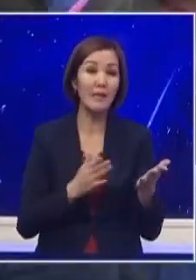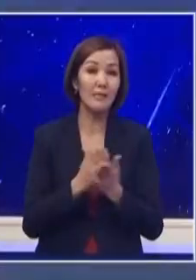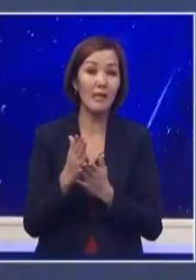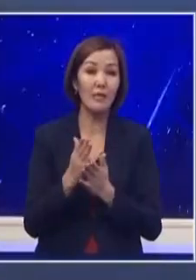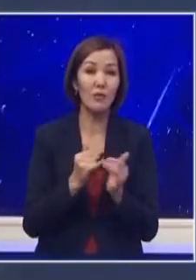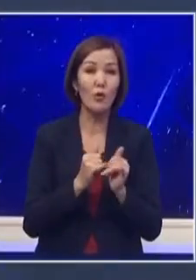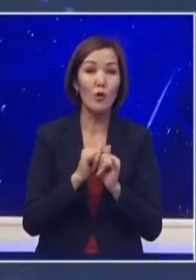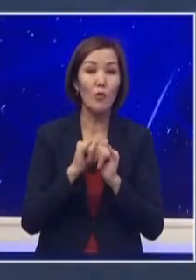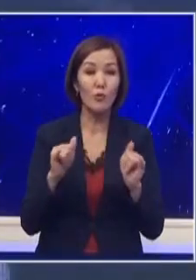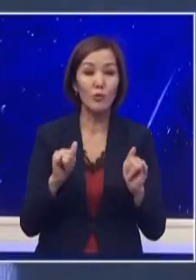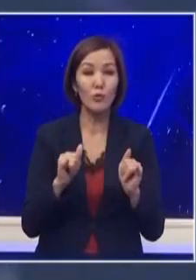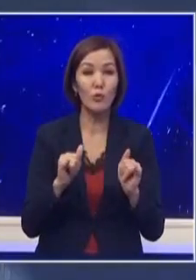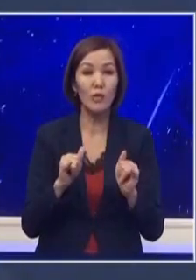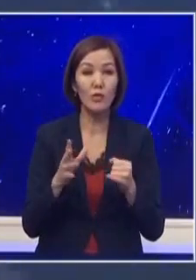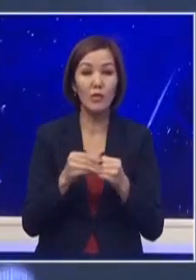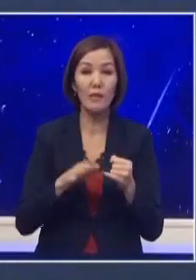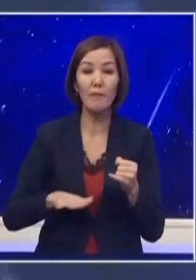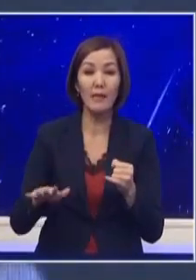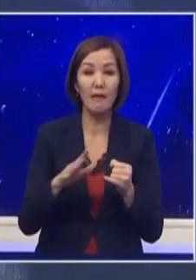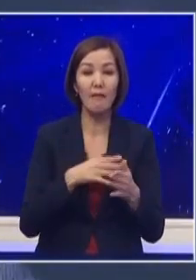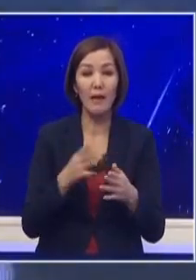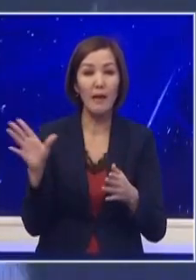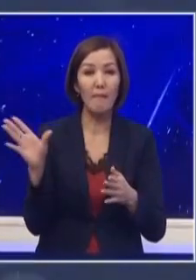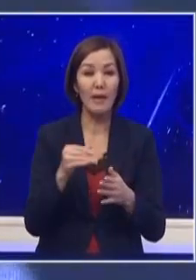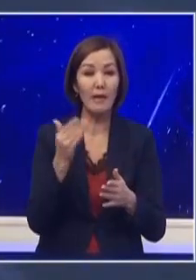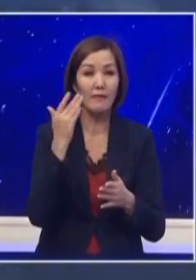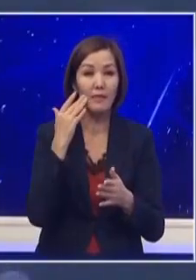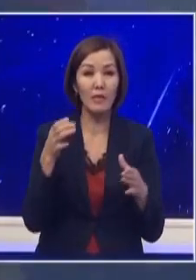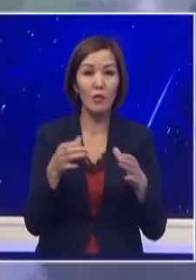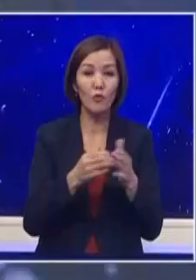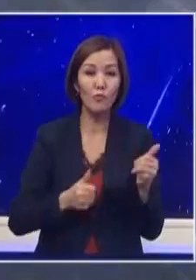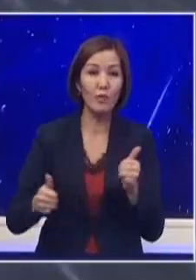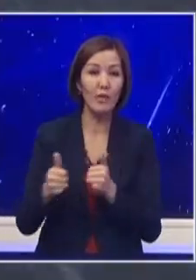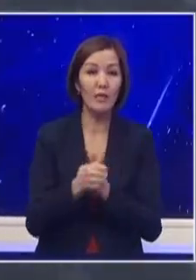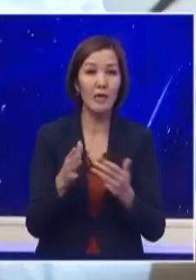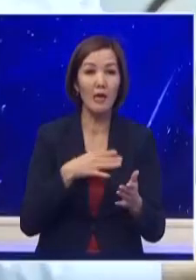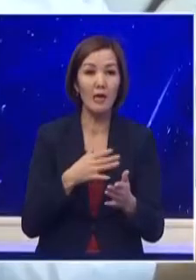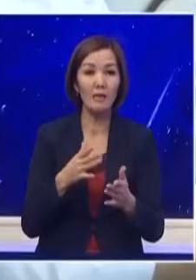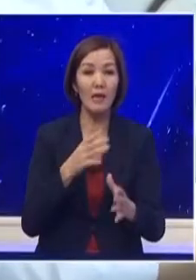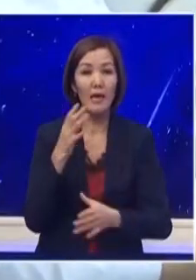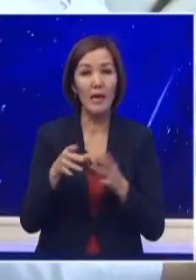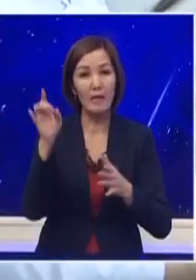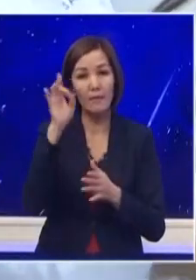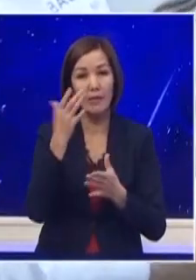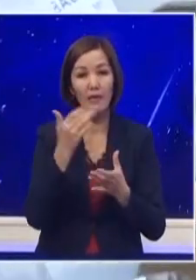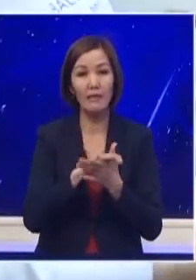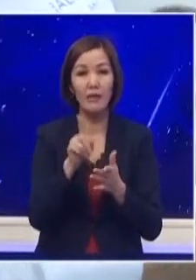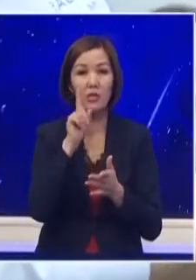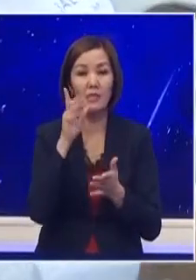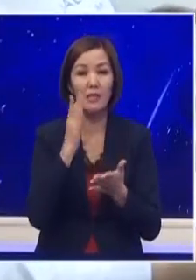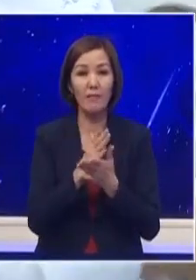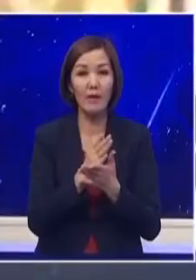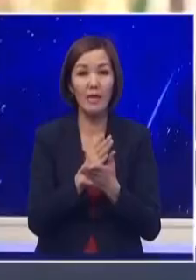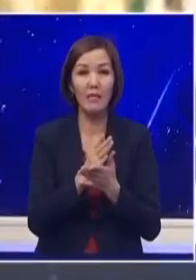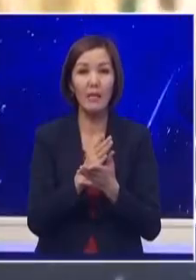өсіп өркендеген мекені. Қандай да мамандық салада болсын, топ жарғандар жетерлік. Арасында әлемді де мойындатқан өңір өрендері бар. Жас ұрпаққа